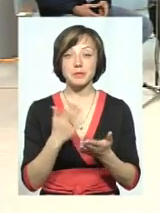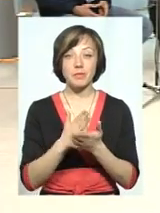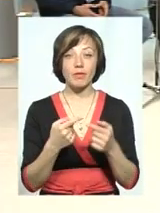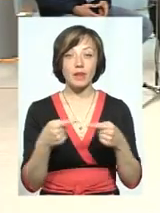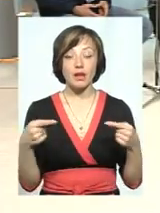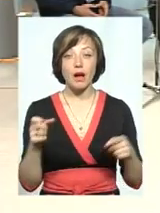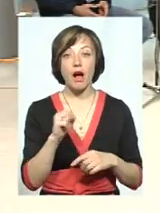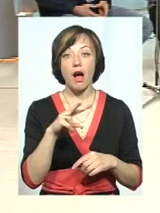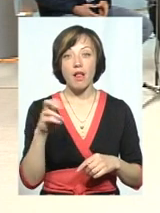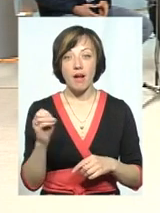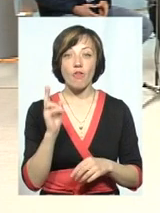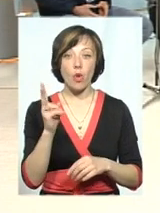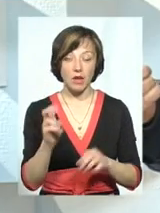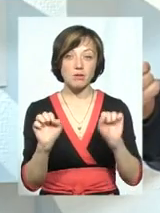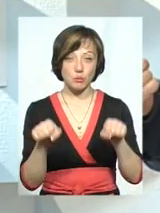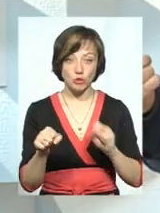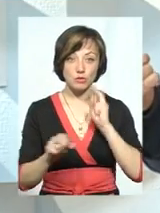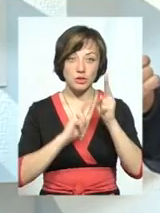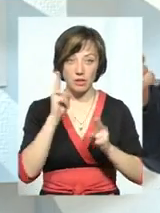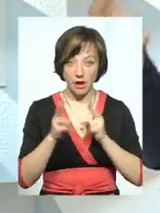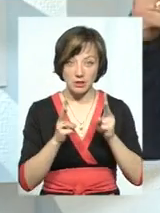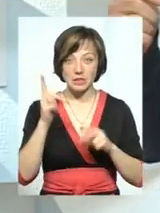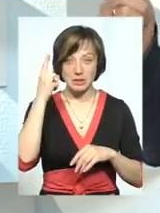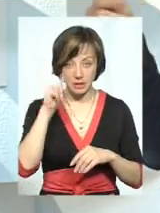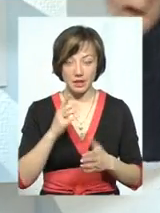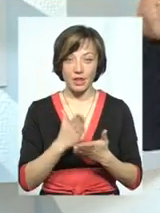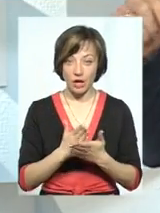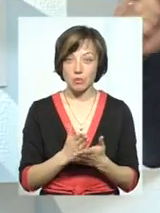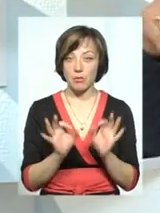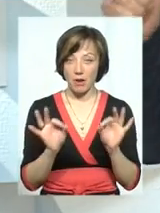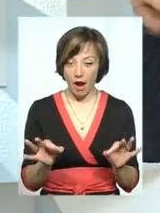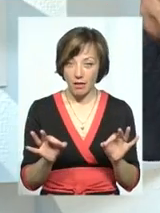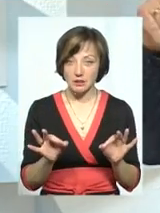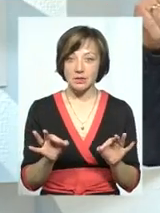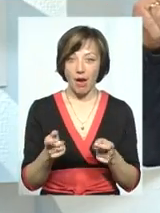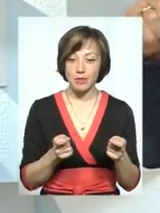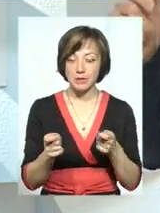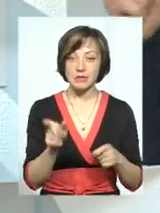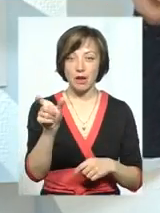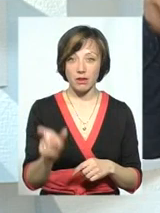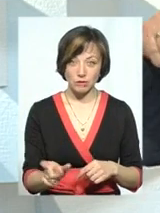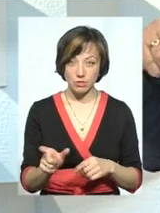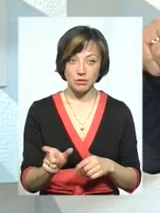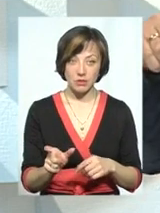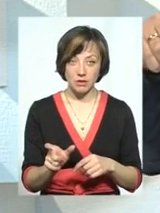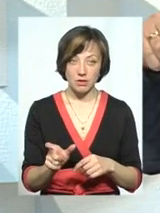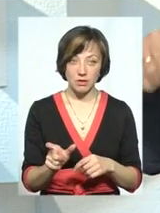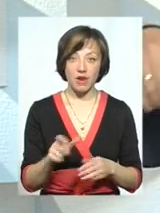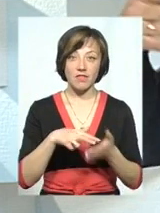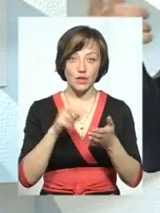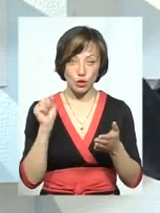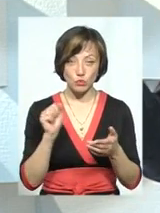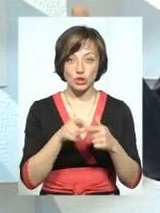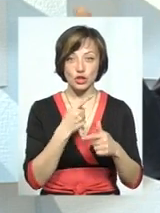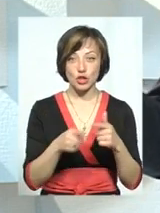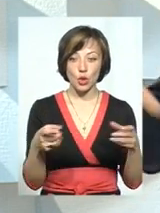але в контакті теж можна поскаржитись, наскільки я знаю, і теж, якщо там правильний буде адміністратор, і він відключить чи